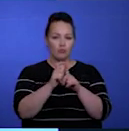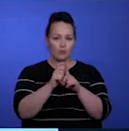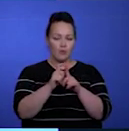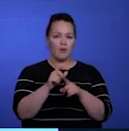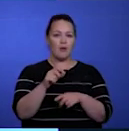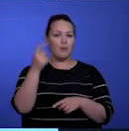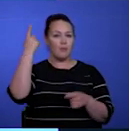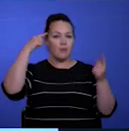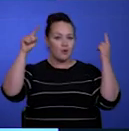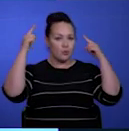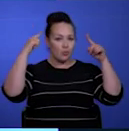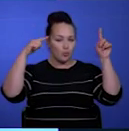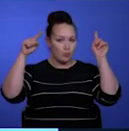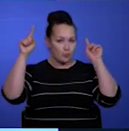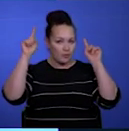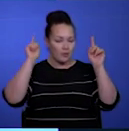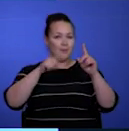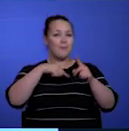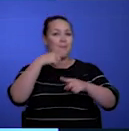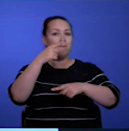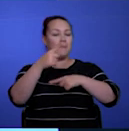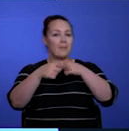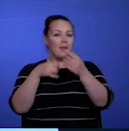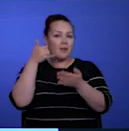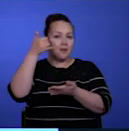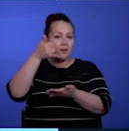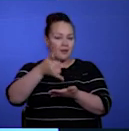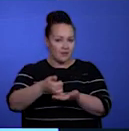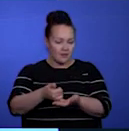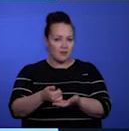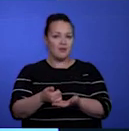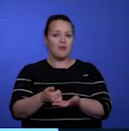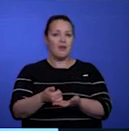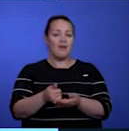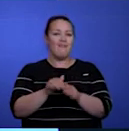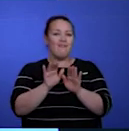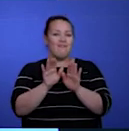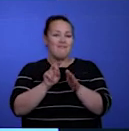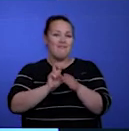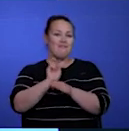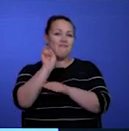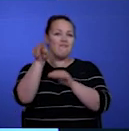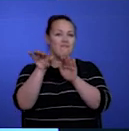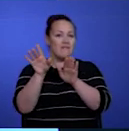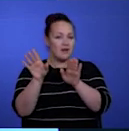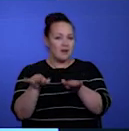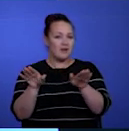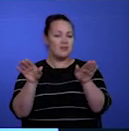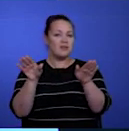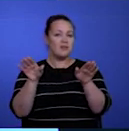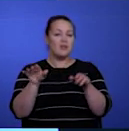думать перри видеть вы лететь и последний глагол у